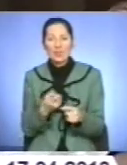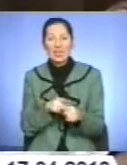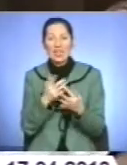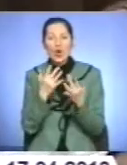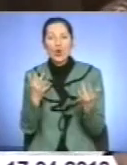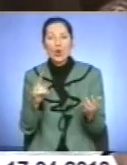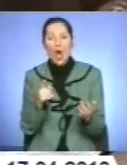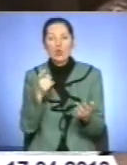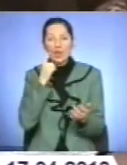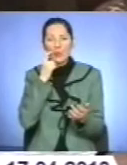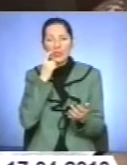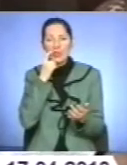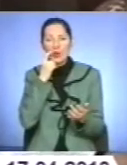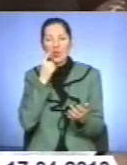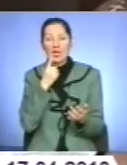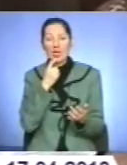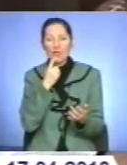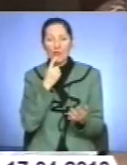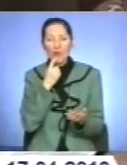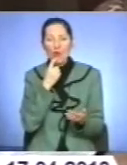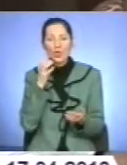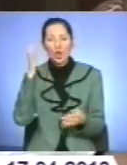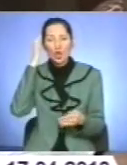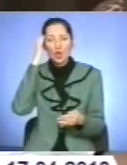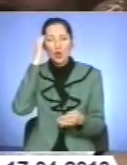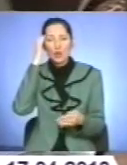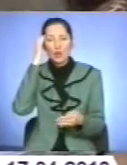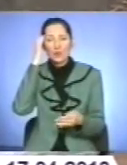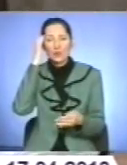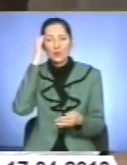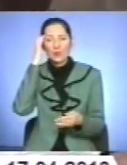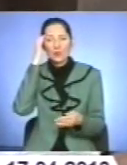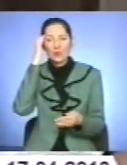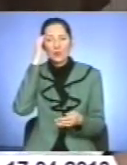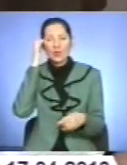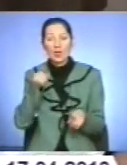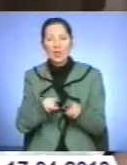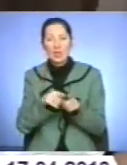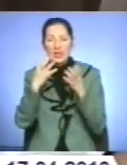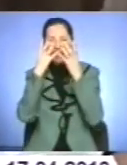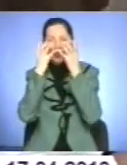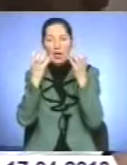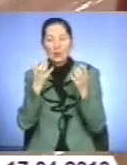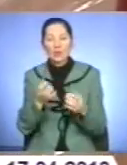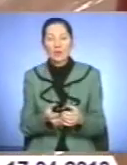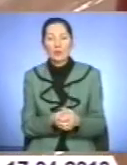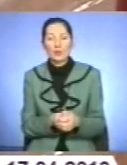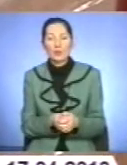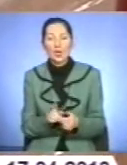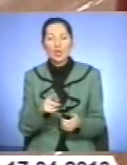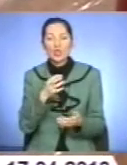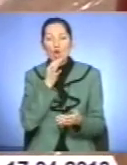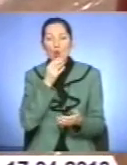цих писанок? Червоні, чорні, такі темні, більш темні. Чи любиш ти